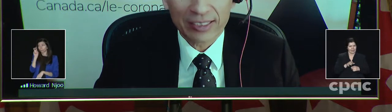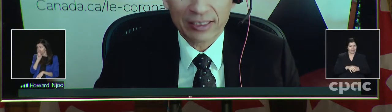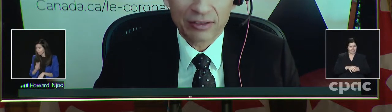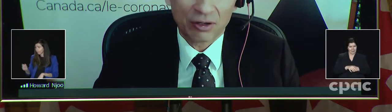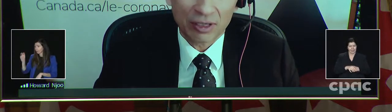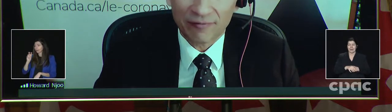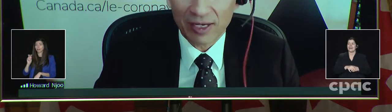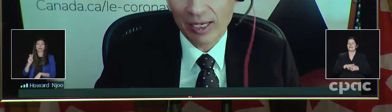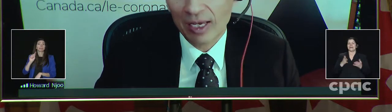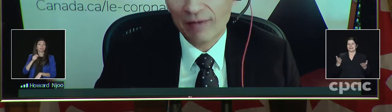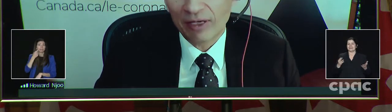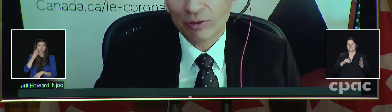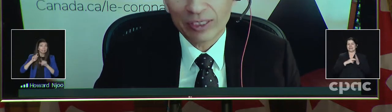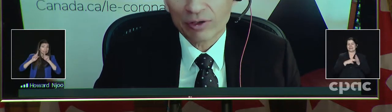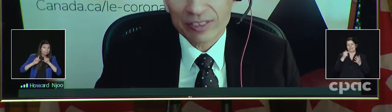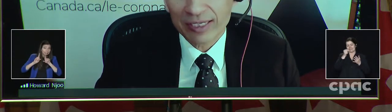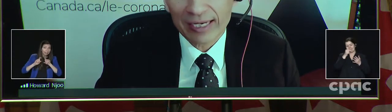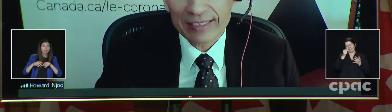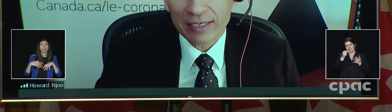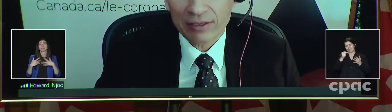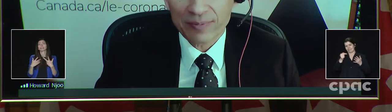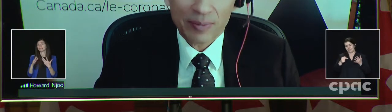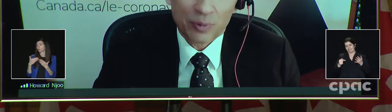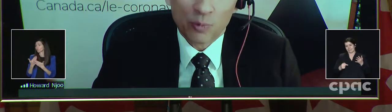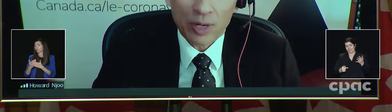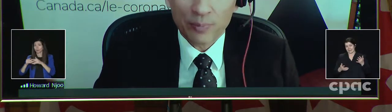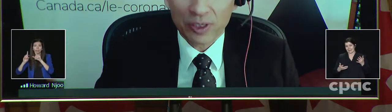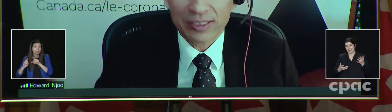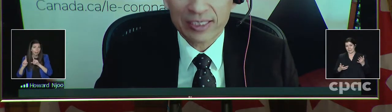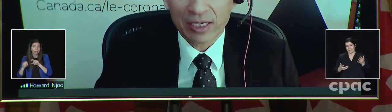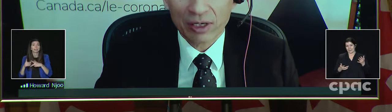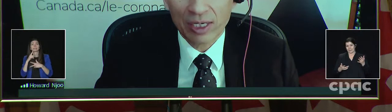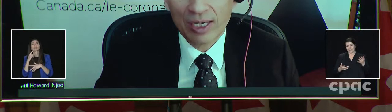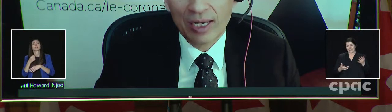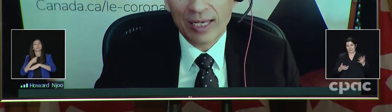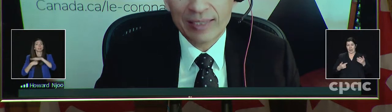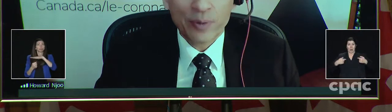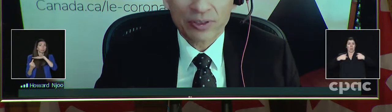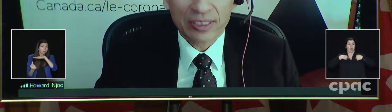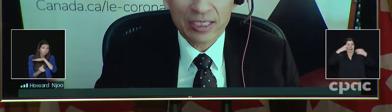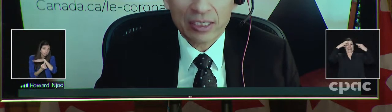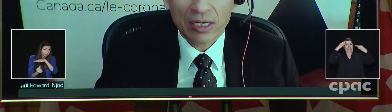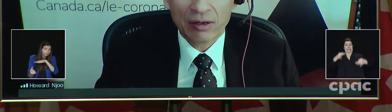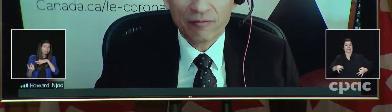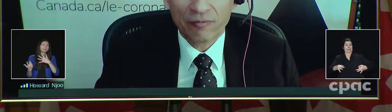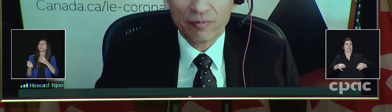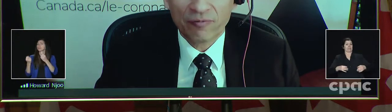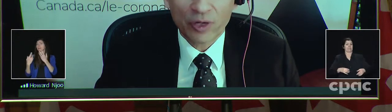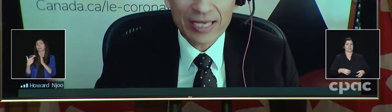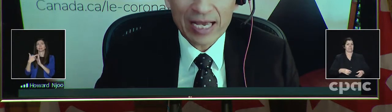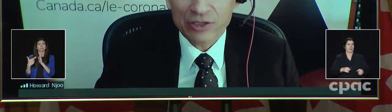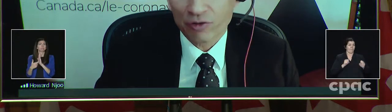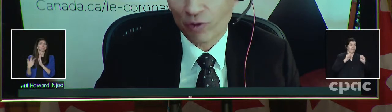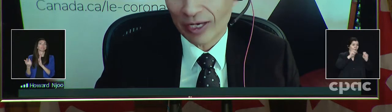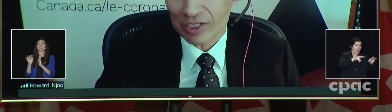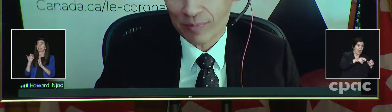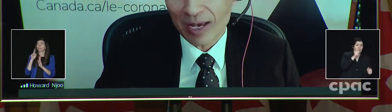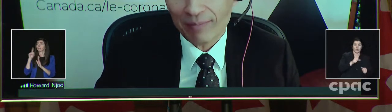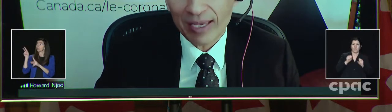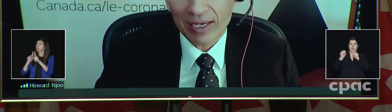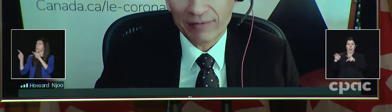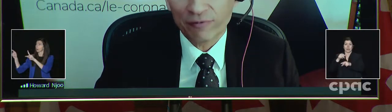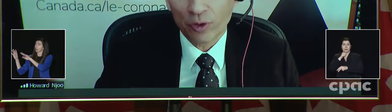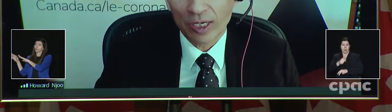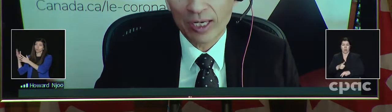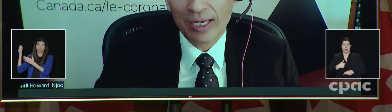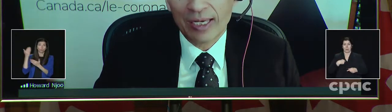rentrent au Canada. Donc, avec toutes les considérations, c'est pas pour moi pour dire à n'importe qui voyage ou voyage pas,